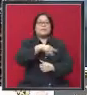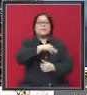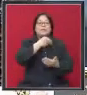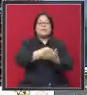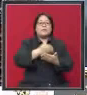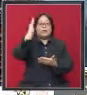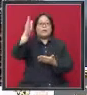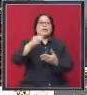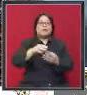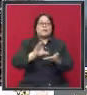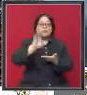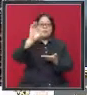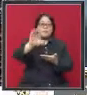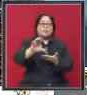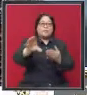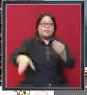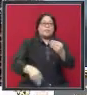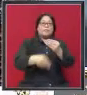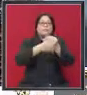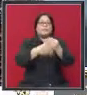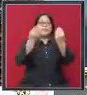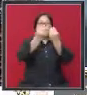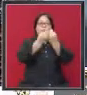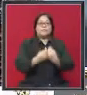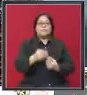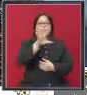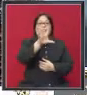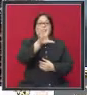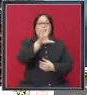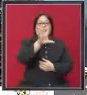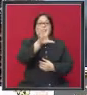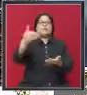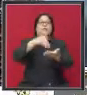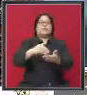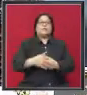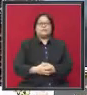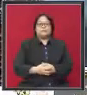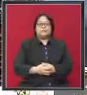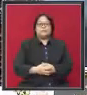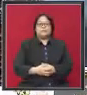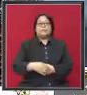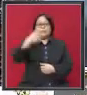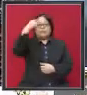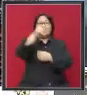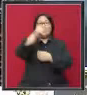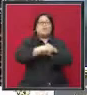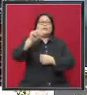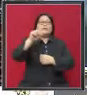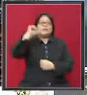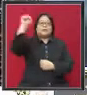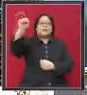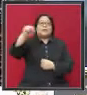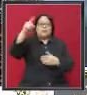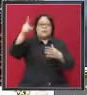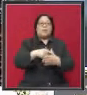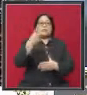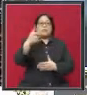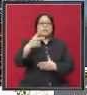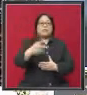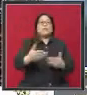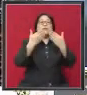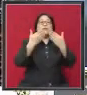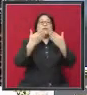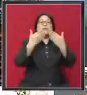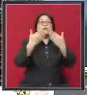Kementerian Kewangan akan menyalurkan dana tambahan berjumlah RM50 juta lagi untuk negeri Sabah pada bulan Disember.